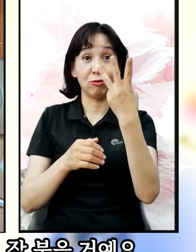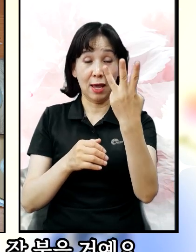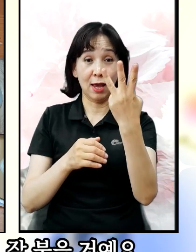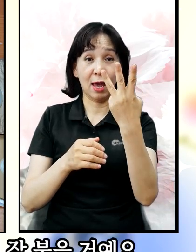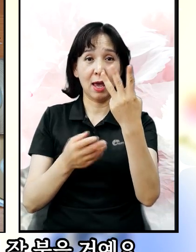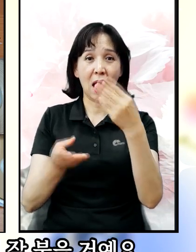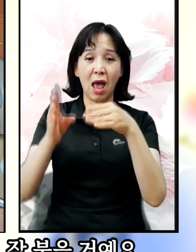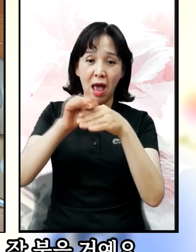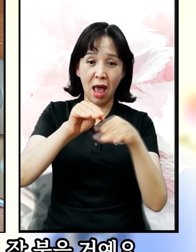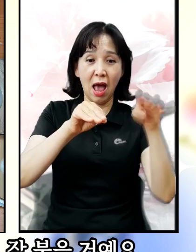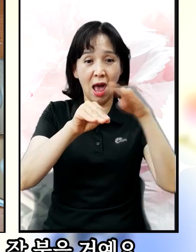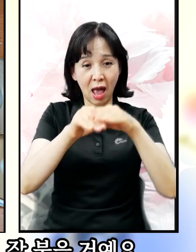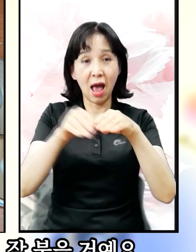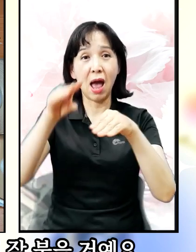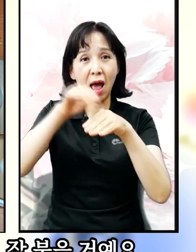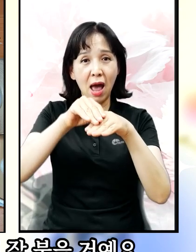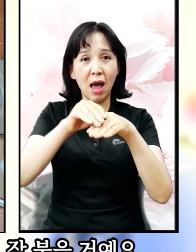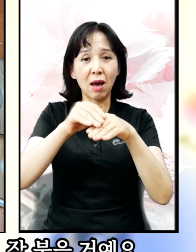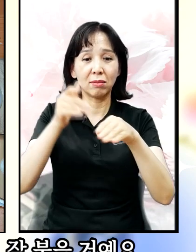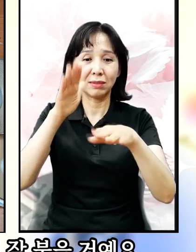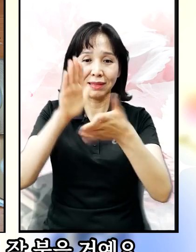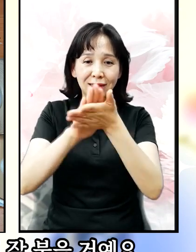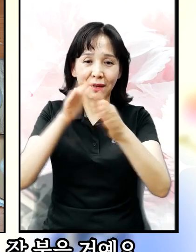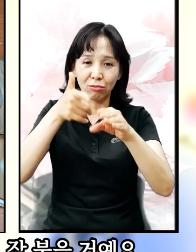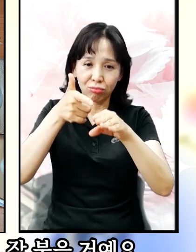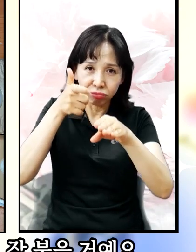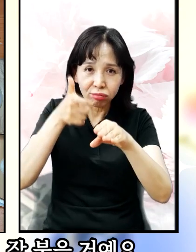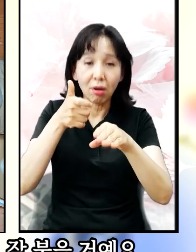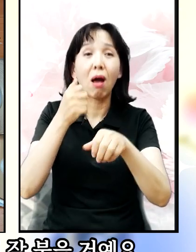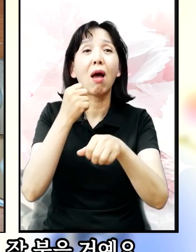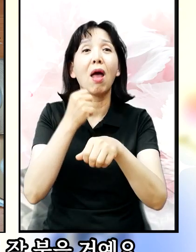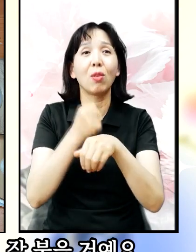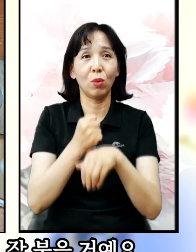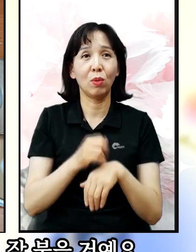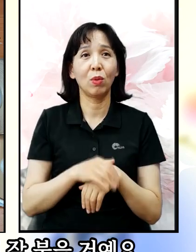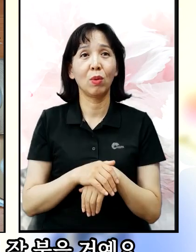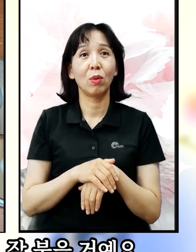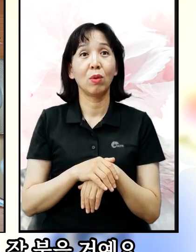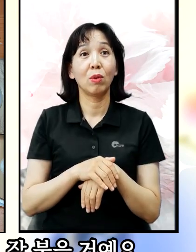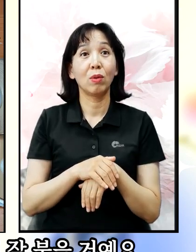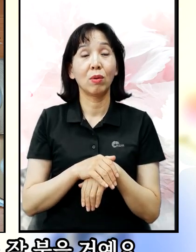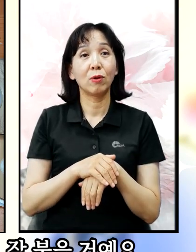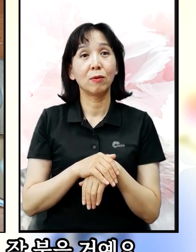3장을 겹쳐서 글루건을 살짝 싸줘도